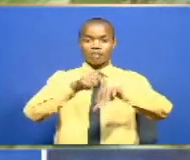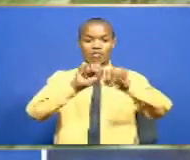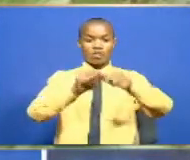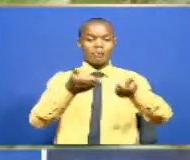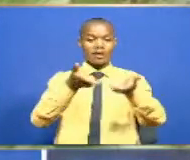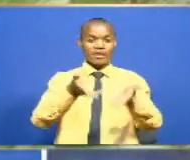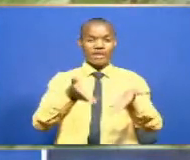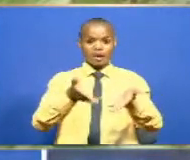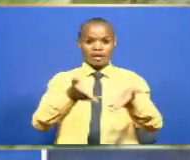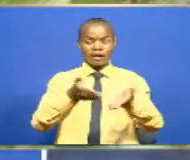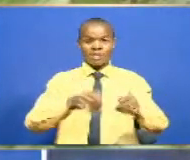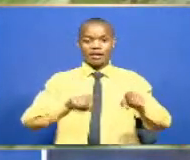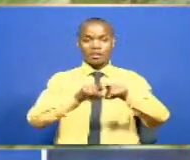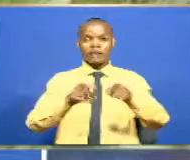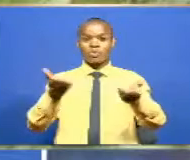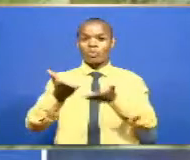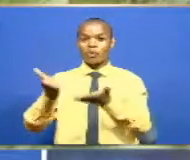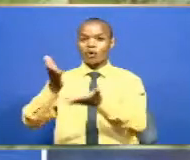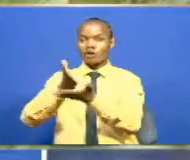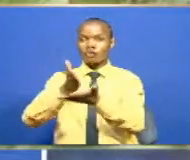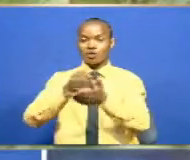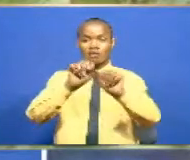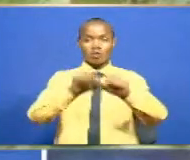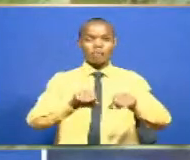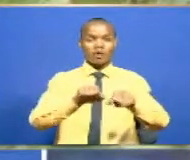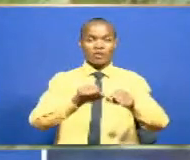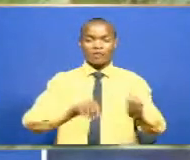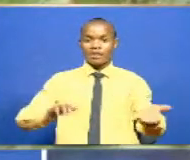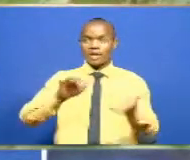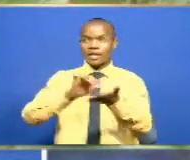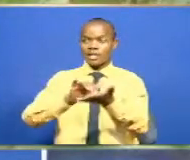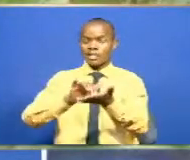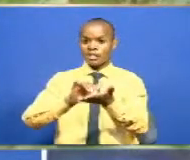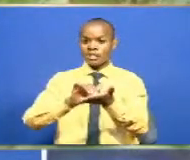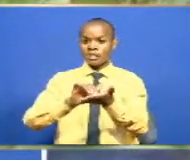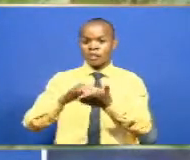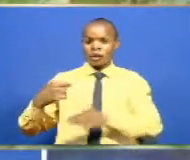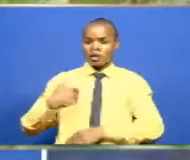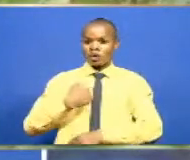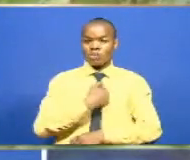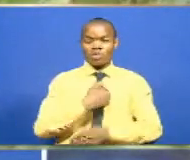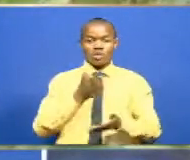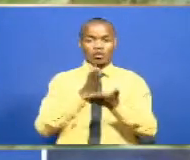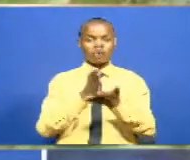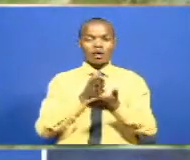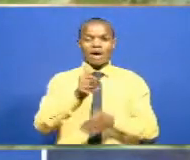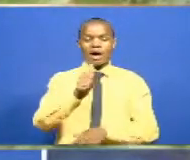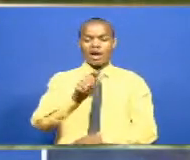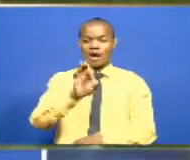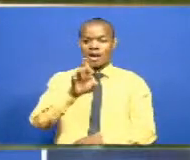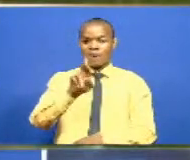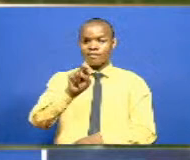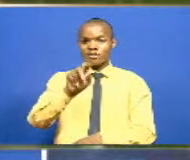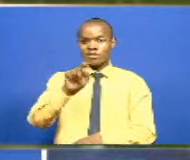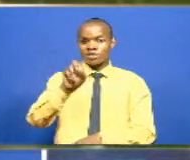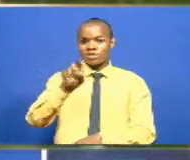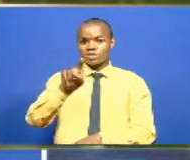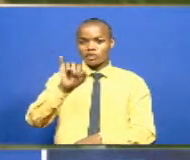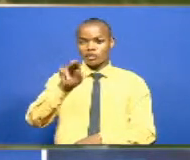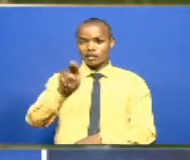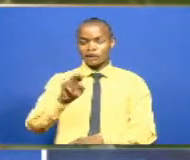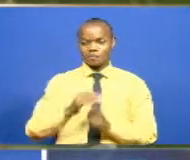is where we can say that we are not safe at all, because we cannot see aflatoxin with our own eyes.